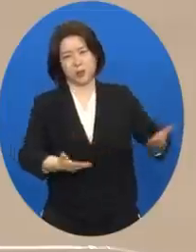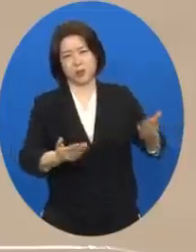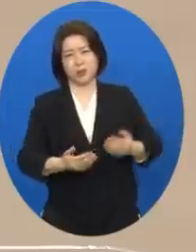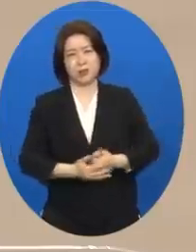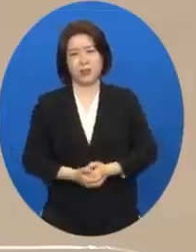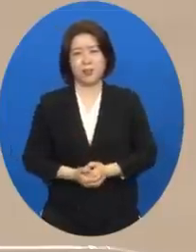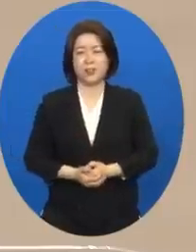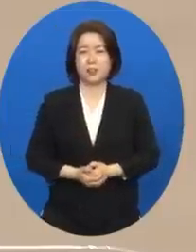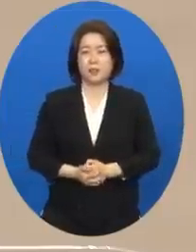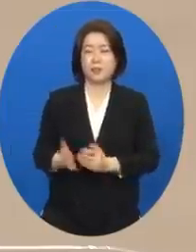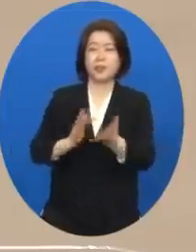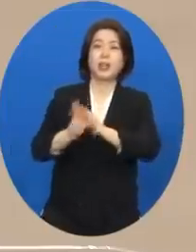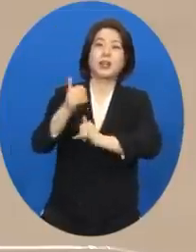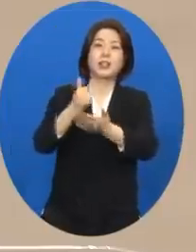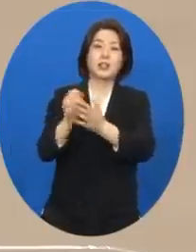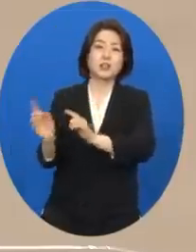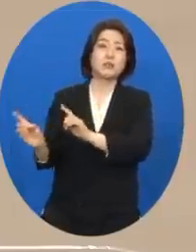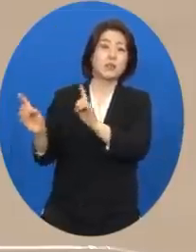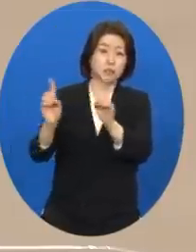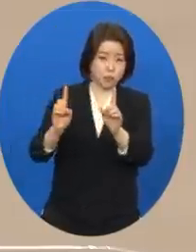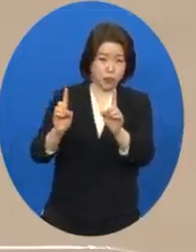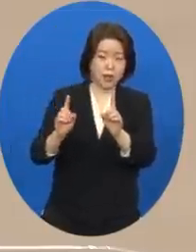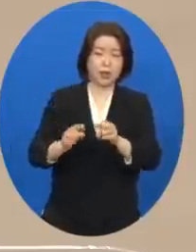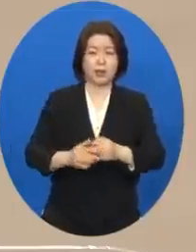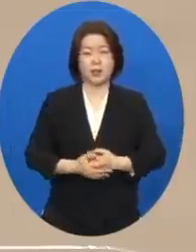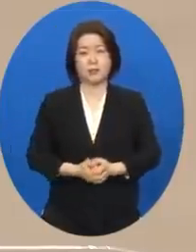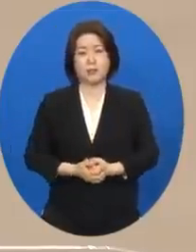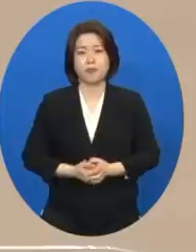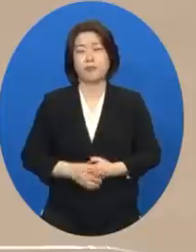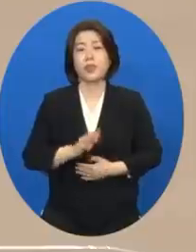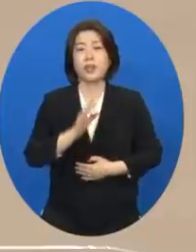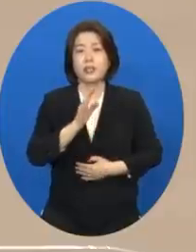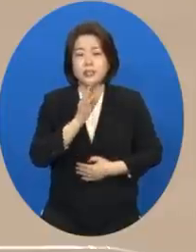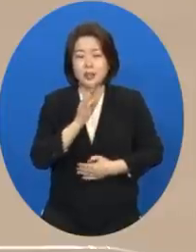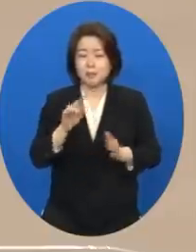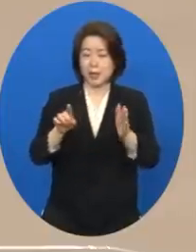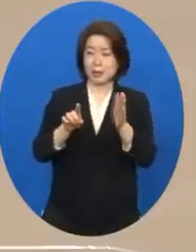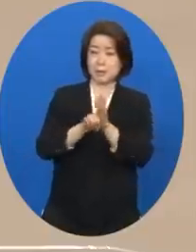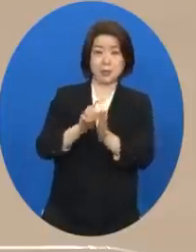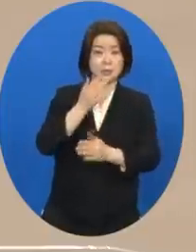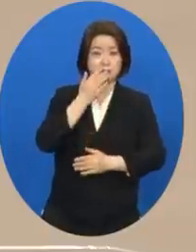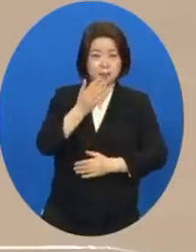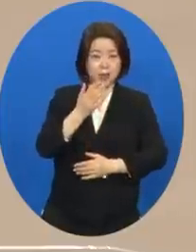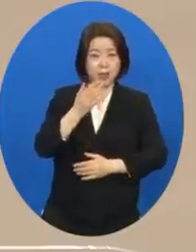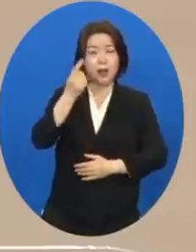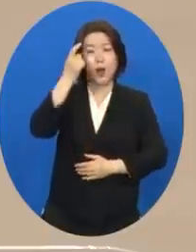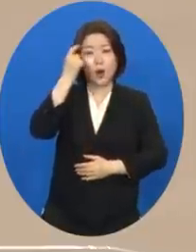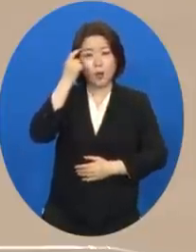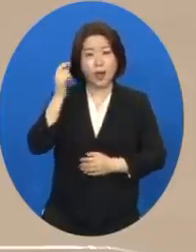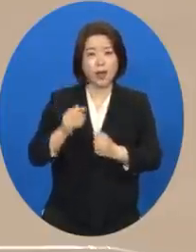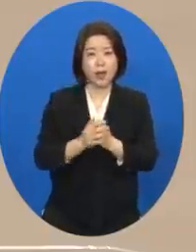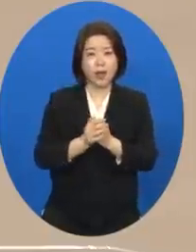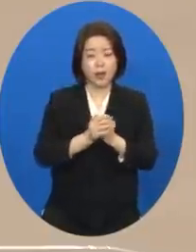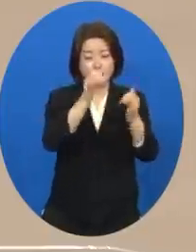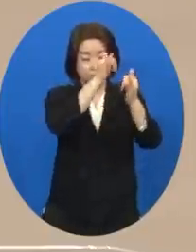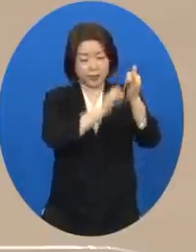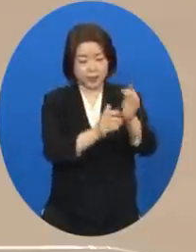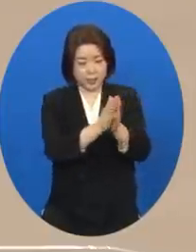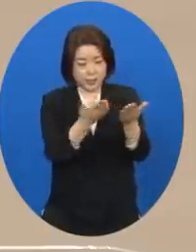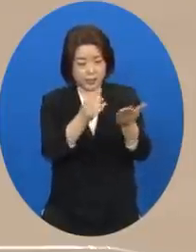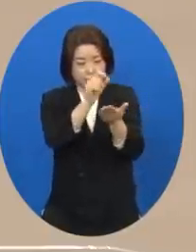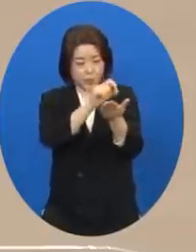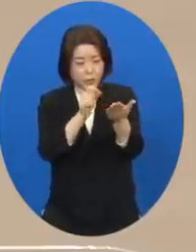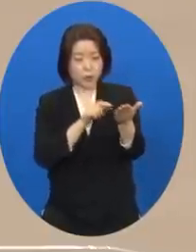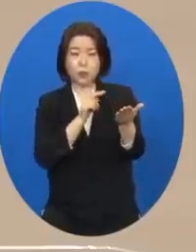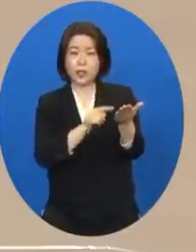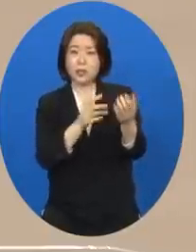예수님의 이 부활을 아 정말 믿을 수 있는 것은 역사 책에 기록된 기록 때문이